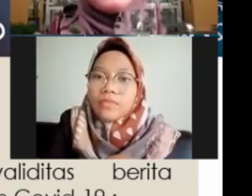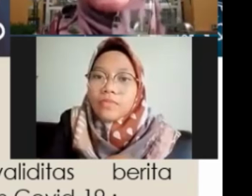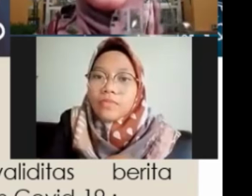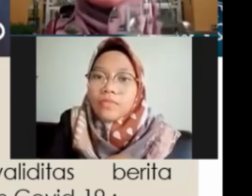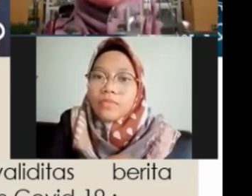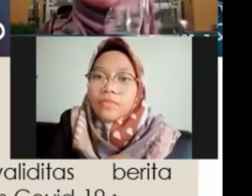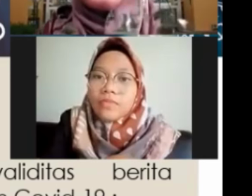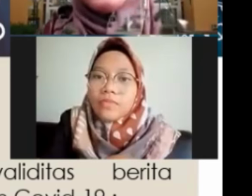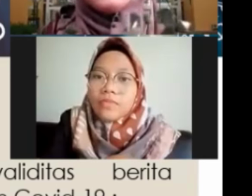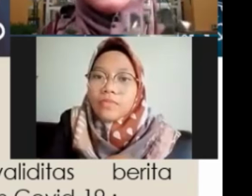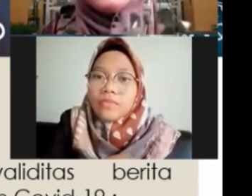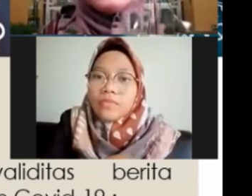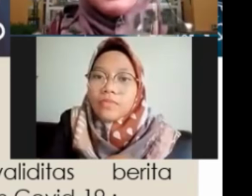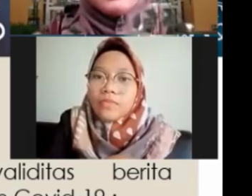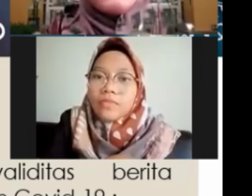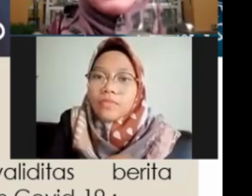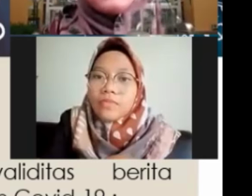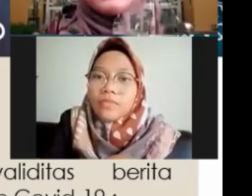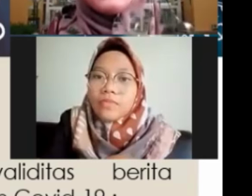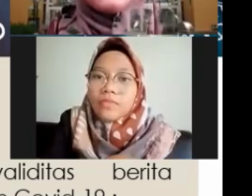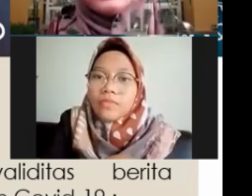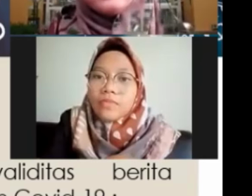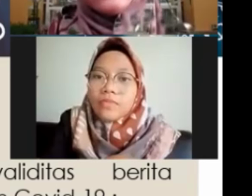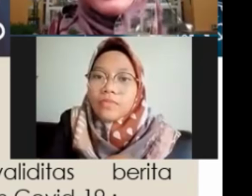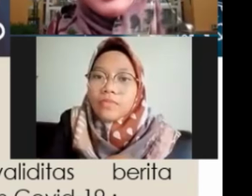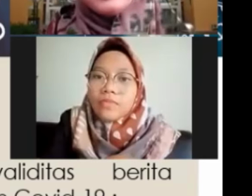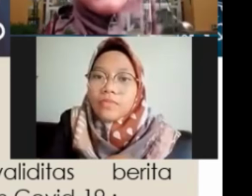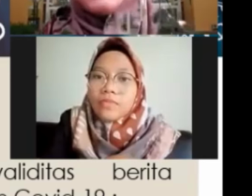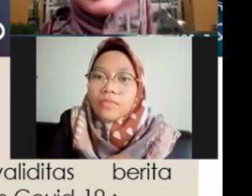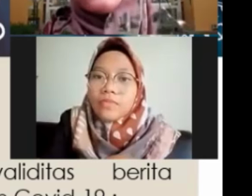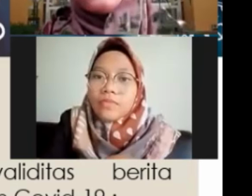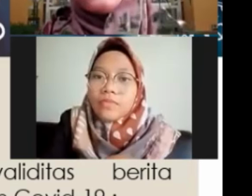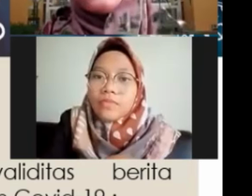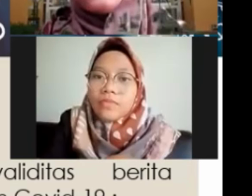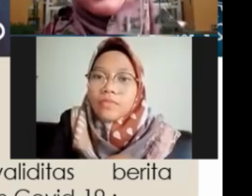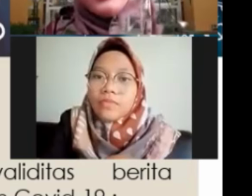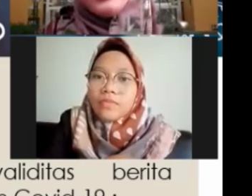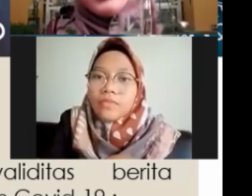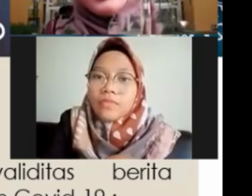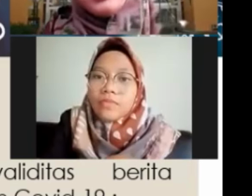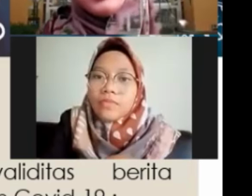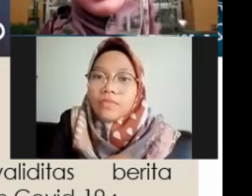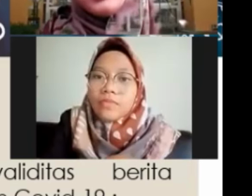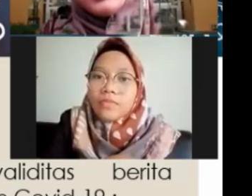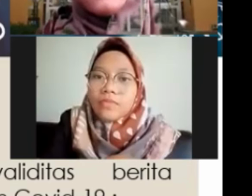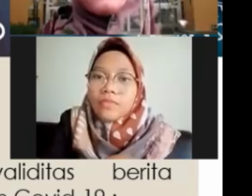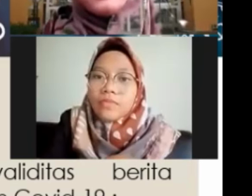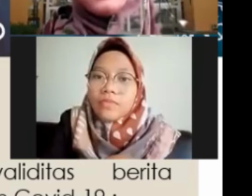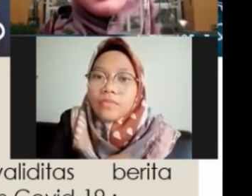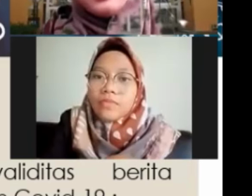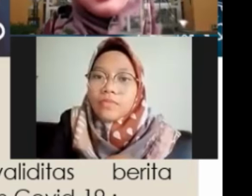kan ada yang polio, hepatitis, BCG, nah itu kan tentu bahan aktifnya mengandung